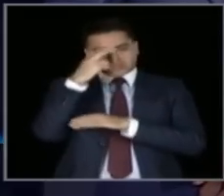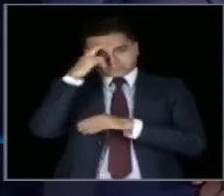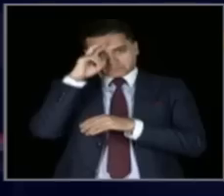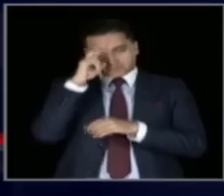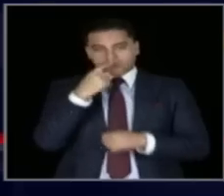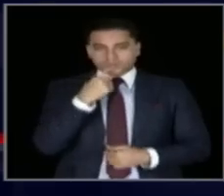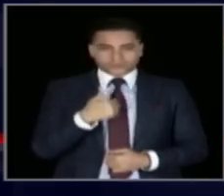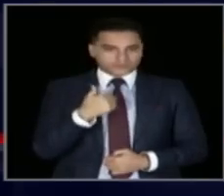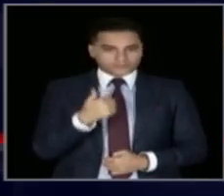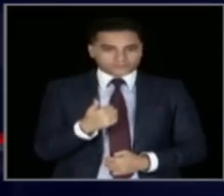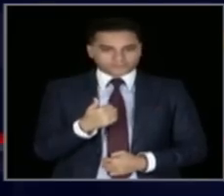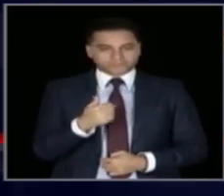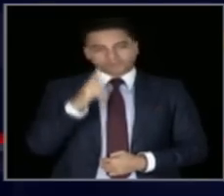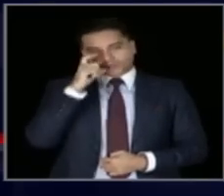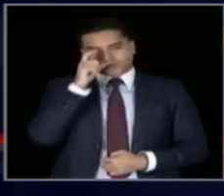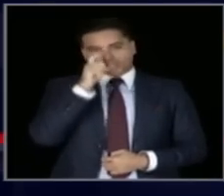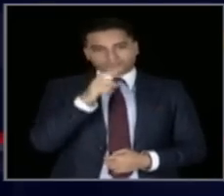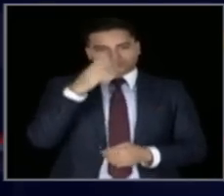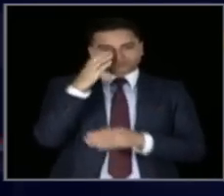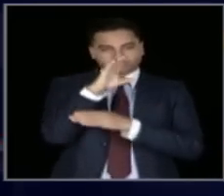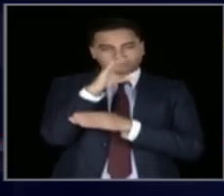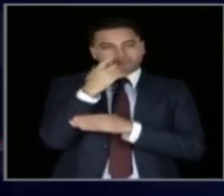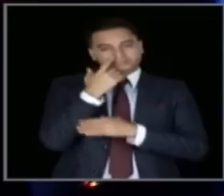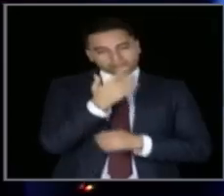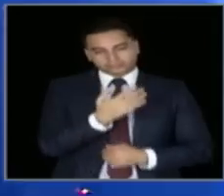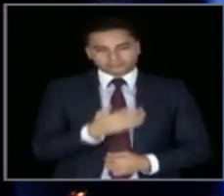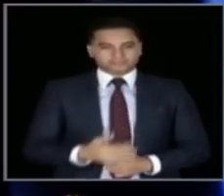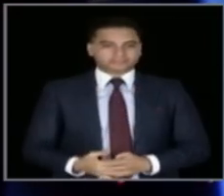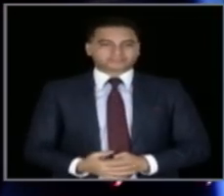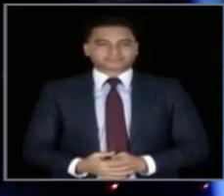مين. صورة وشخصية، والسؤال هو